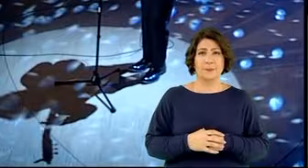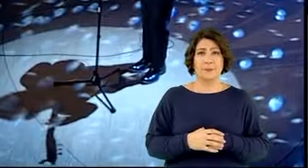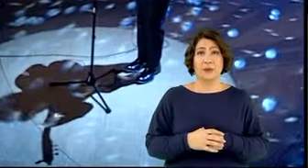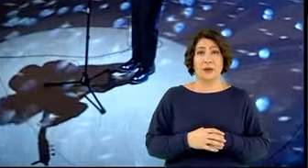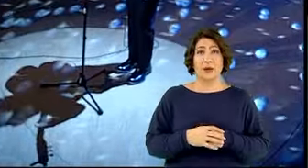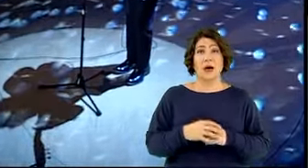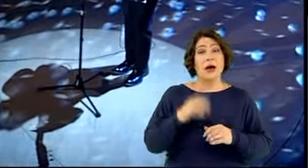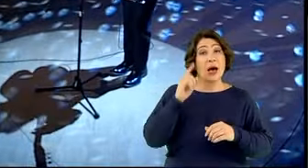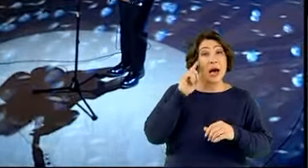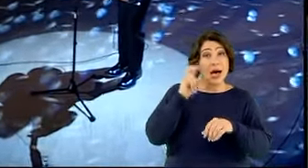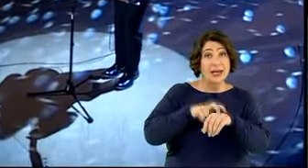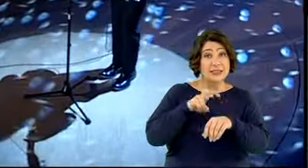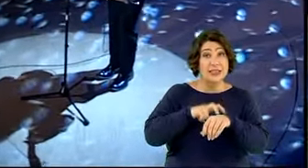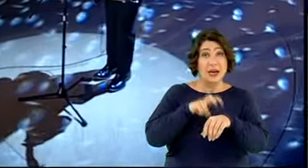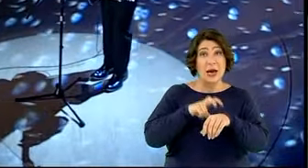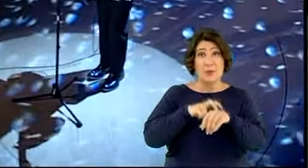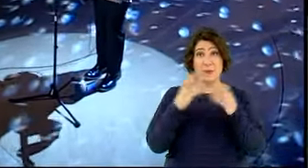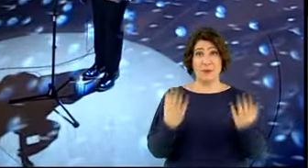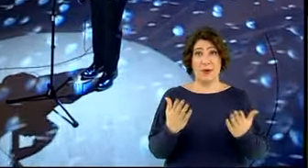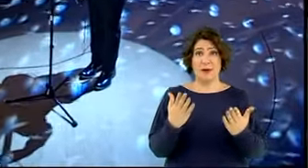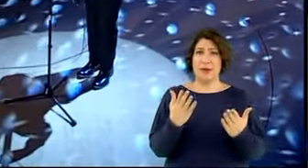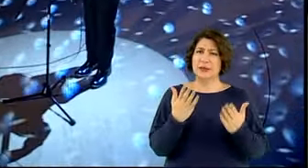yüreğim, hatırlamaya